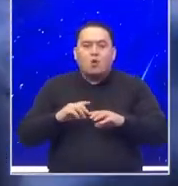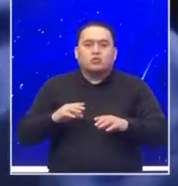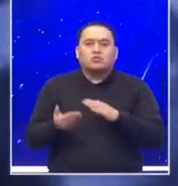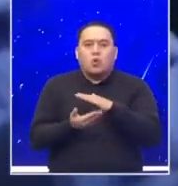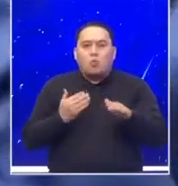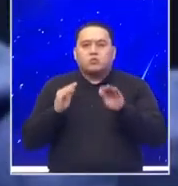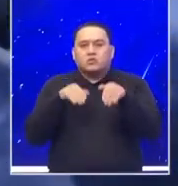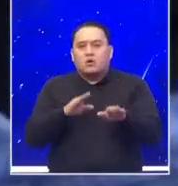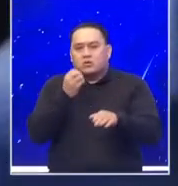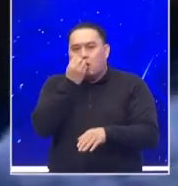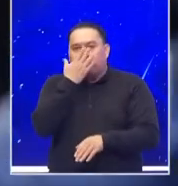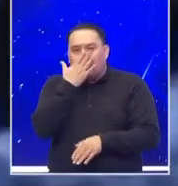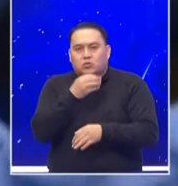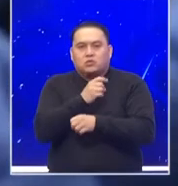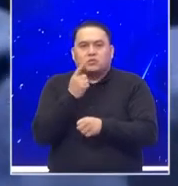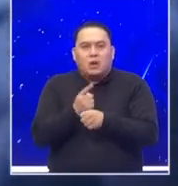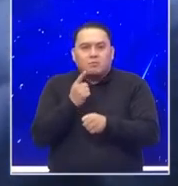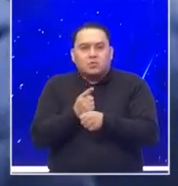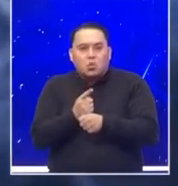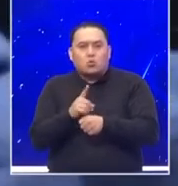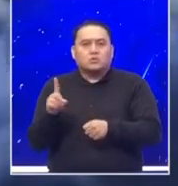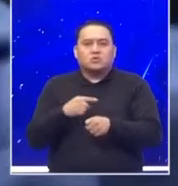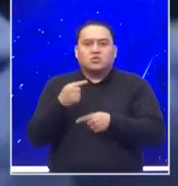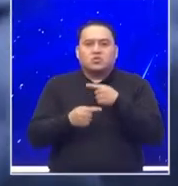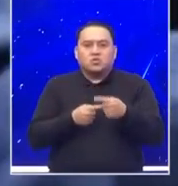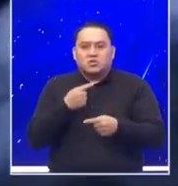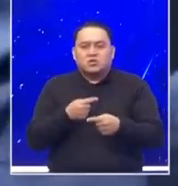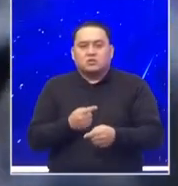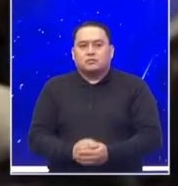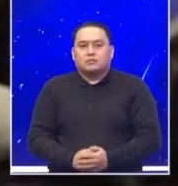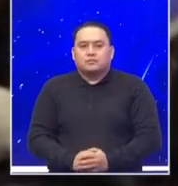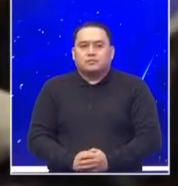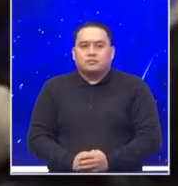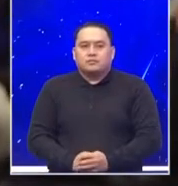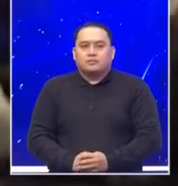власти японии бороться с распространенной практикой чрезмерного вылова